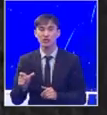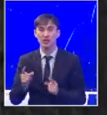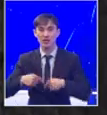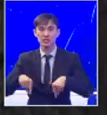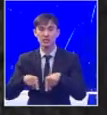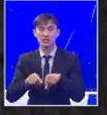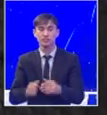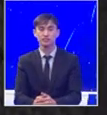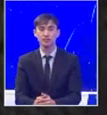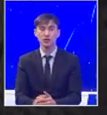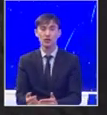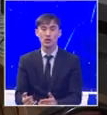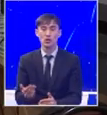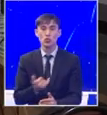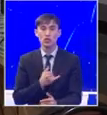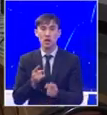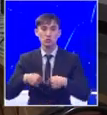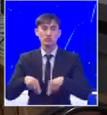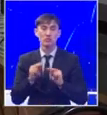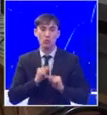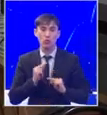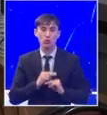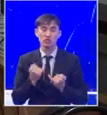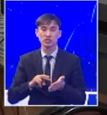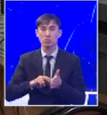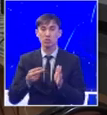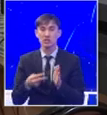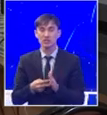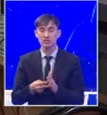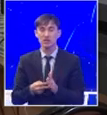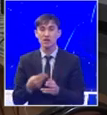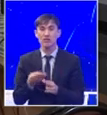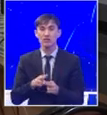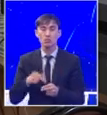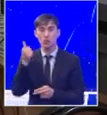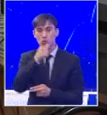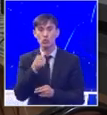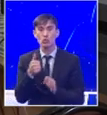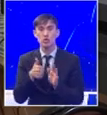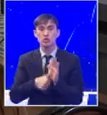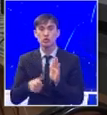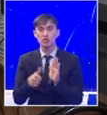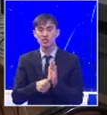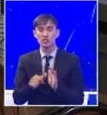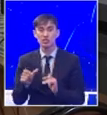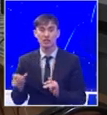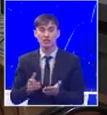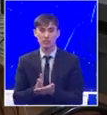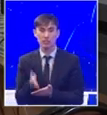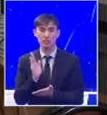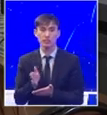организациям. У нас общественная работа сейчас запланирована в этом году 606 человек